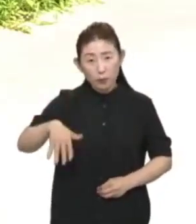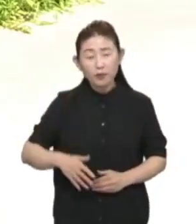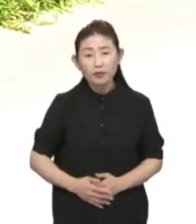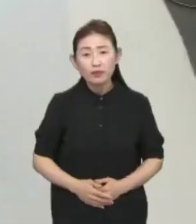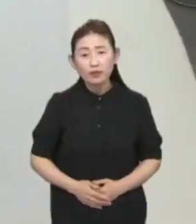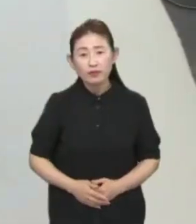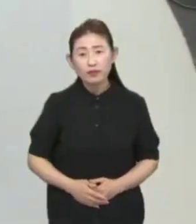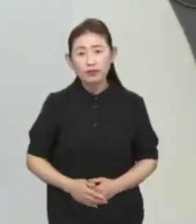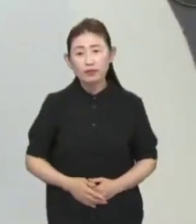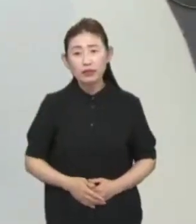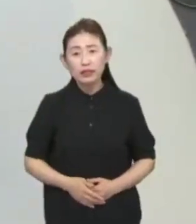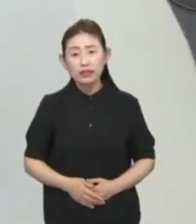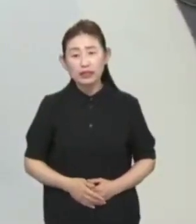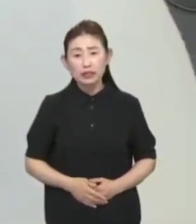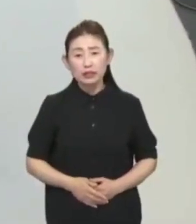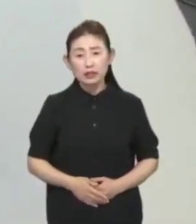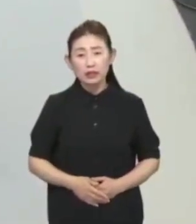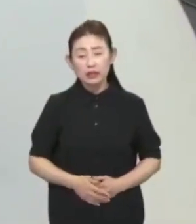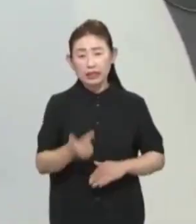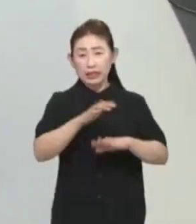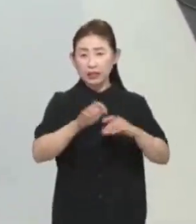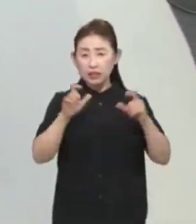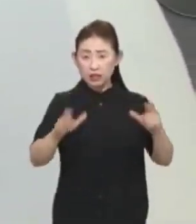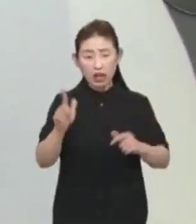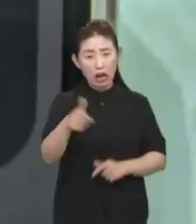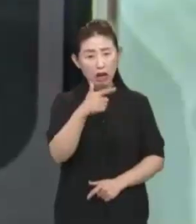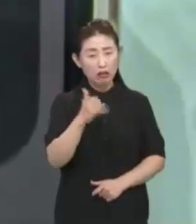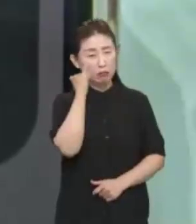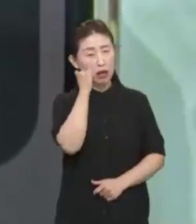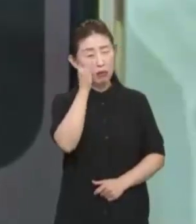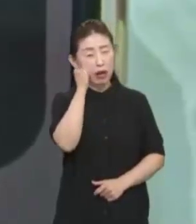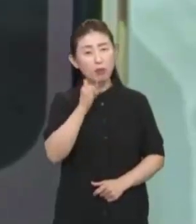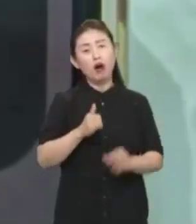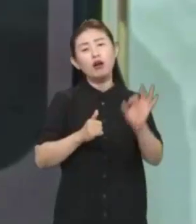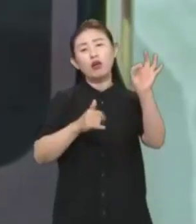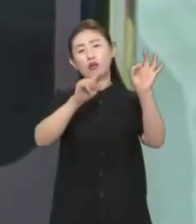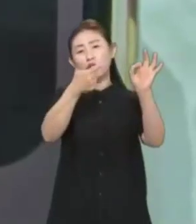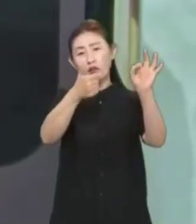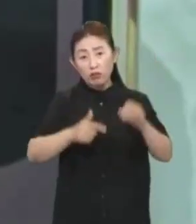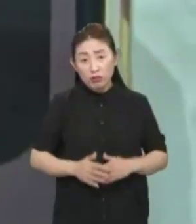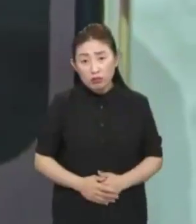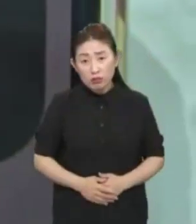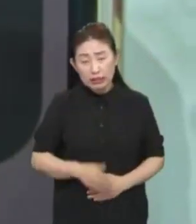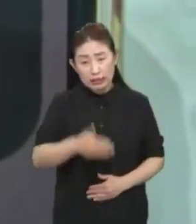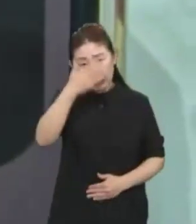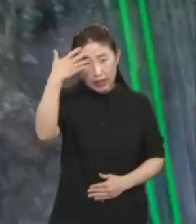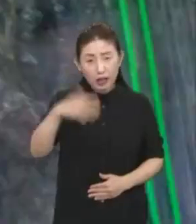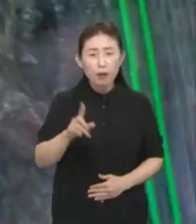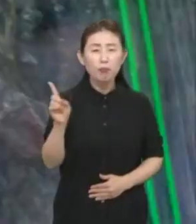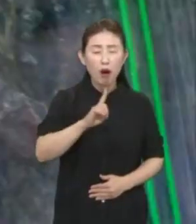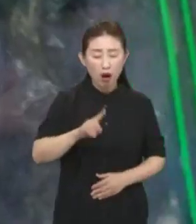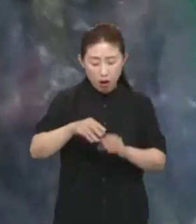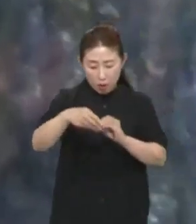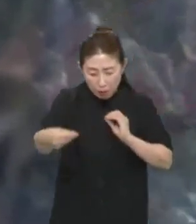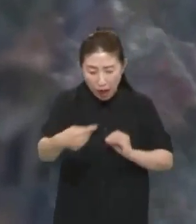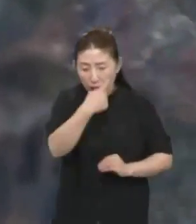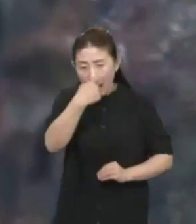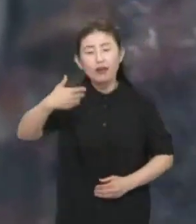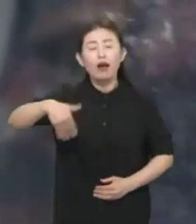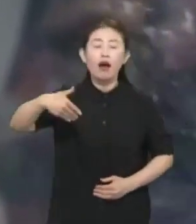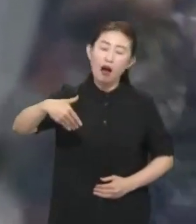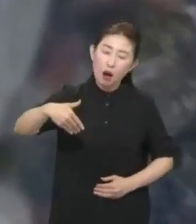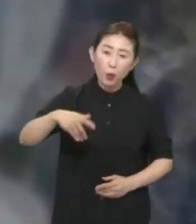확인됐습니다. 이 같은 신고는 대전에서만 하루 동안 10건 넘게 접수됐는데 다행히 대부분 우편물을 뜯어 확인하진